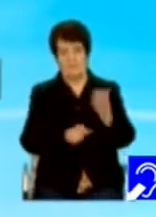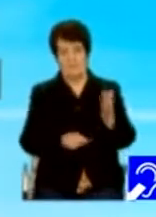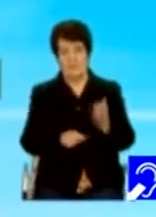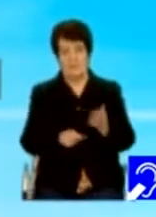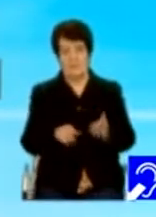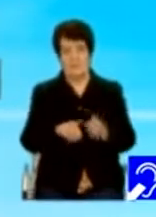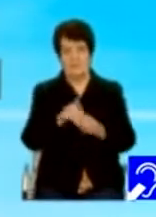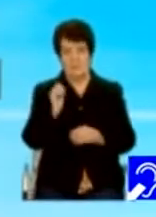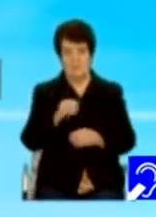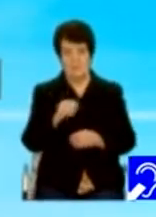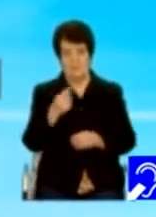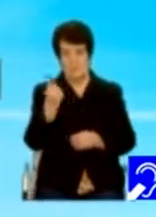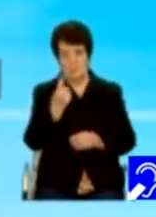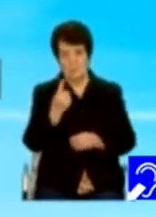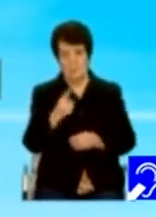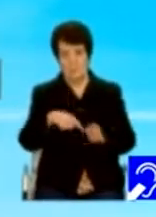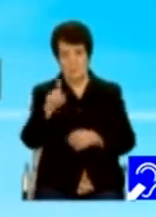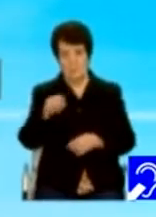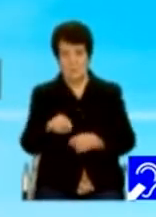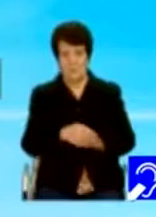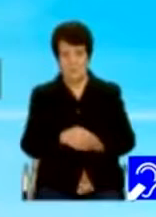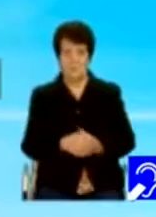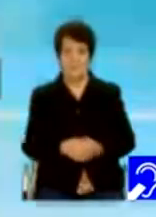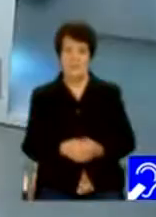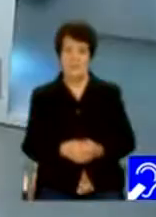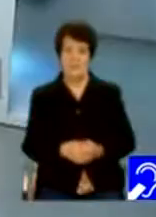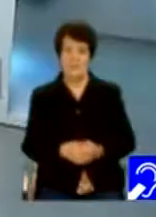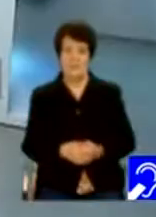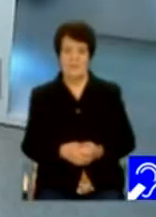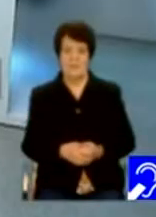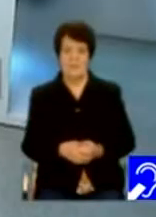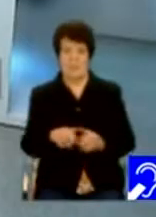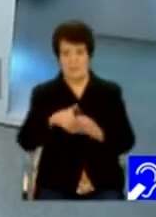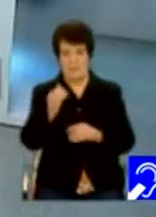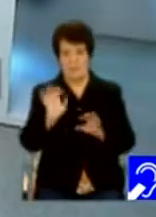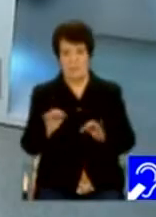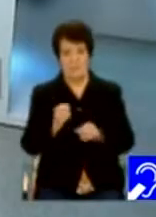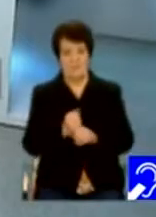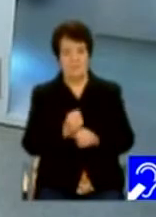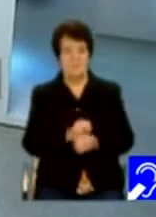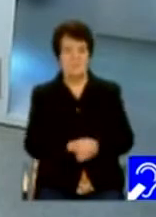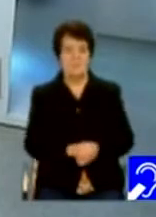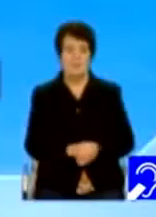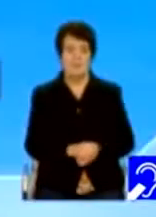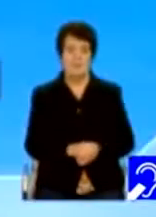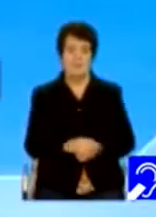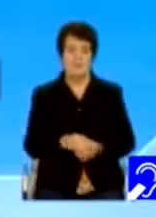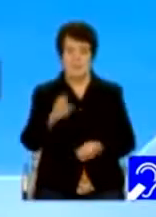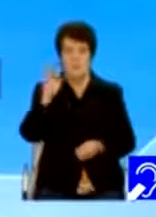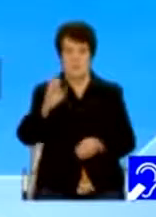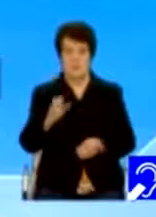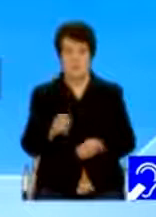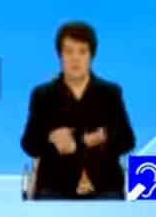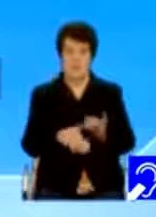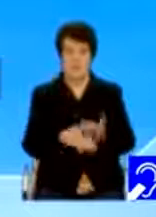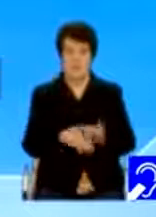Partid Politic Pace, numărul 1 în buletinul de vot. Pace este alegerea corectă. Mulțumesc. Doamne ajută încă o dată, am